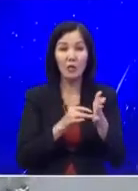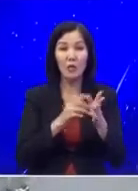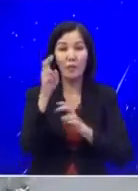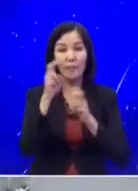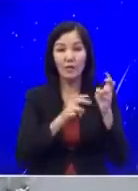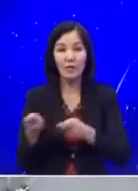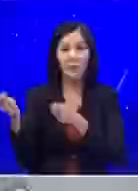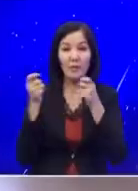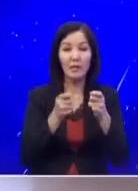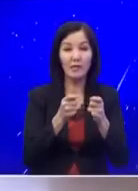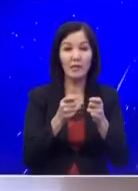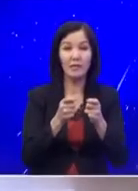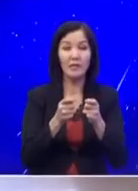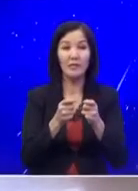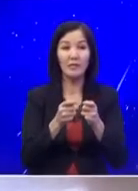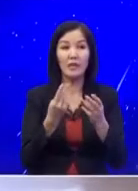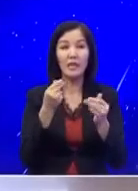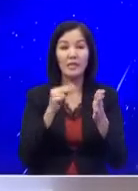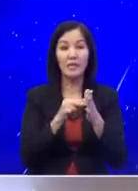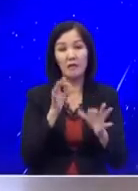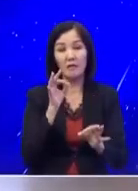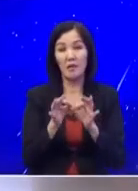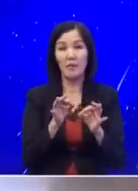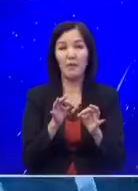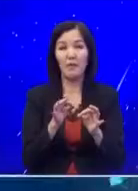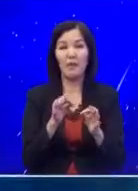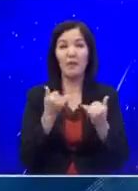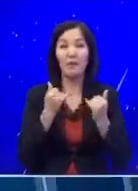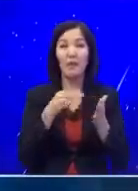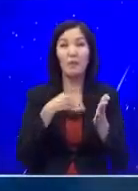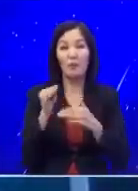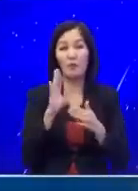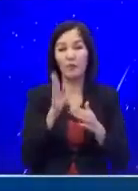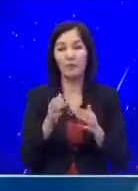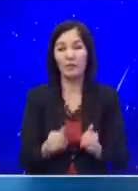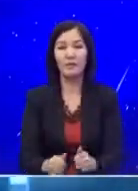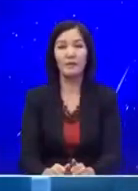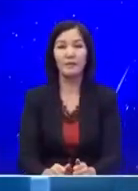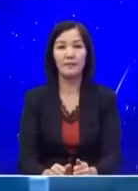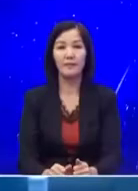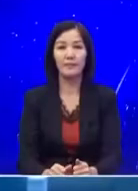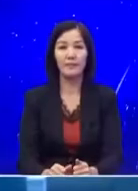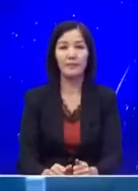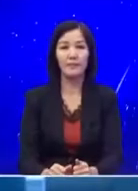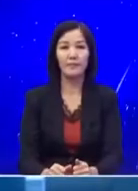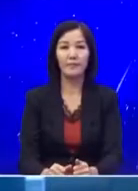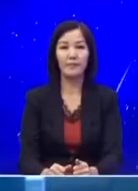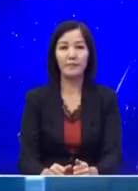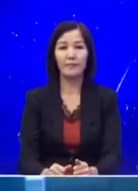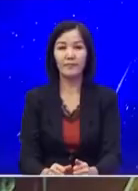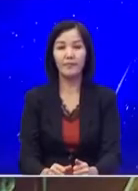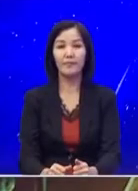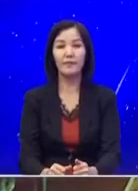сотрудничество позволит сохранить приемлемые цены для покупателей. Гульназ Мустафа, Надир Хамзин, телеканал ЖТСУ.